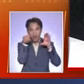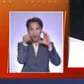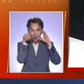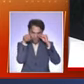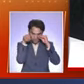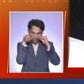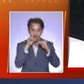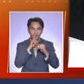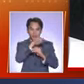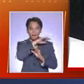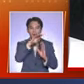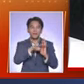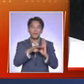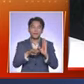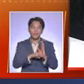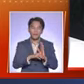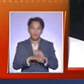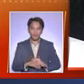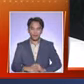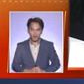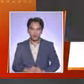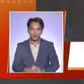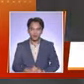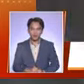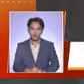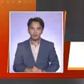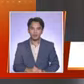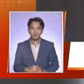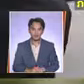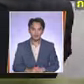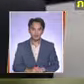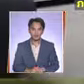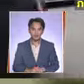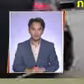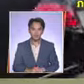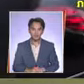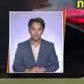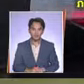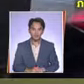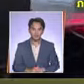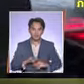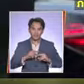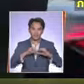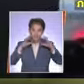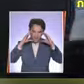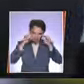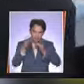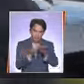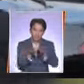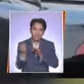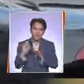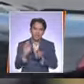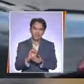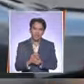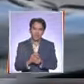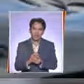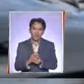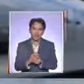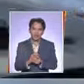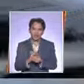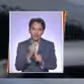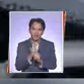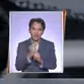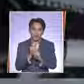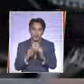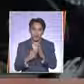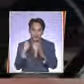ข่าวสอบถามข้อเท็จจริงกับทางพลเอกประวิตรนะท่านตอบกลับมา หลับในห้องรับชี้แจงประชาชนไงไหมครับเห็นวันแรกทำงาน โอ้โห